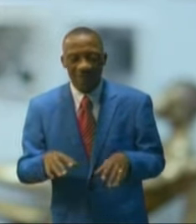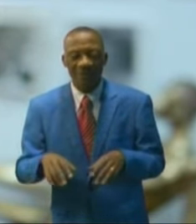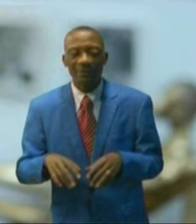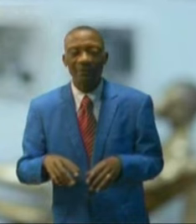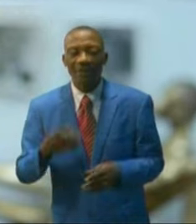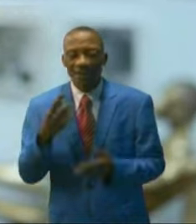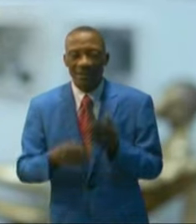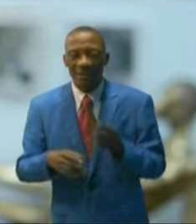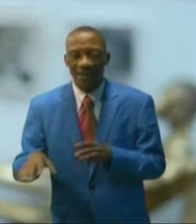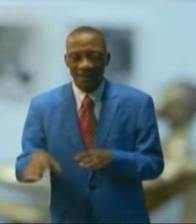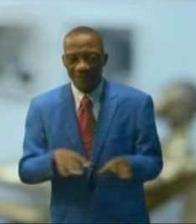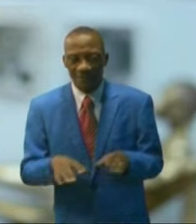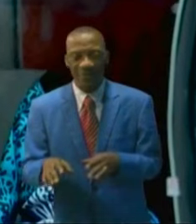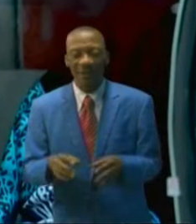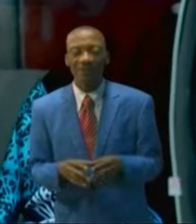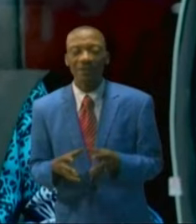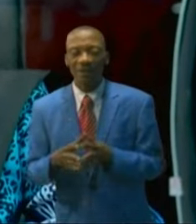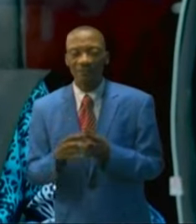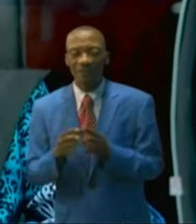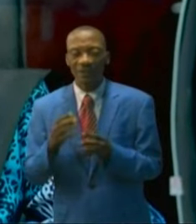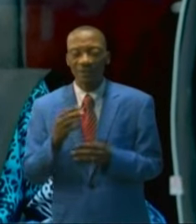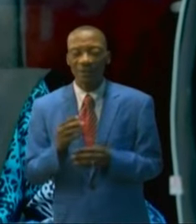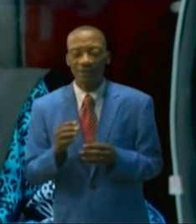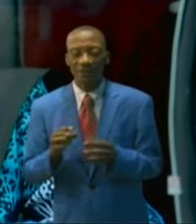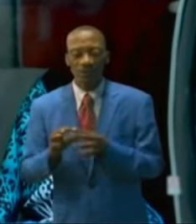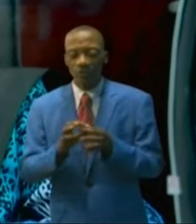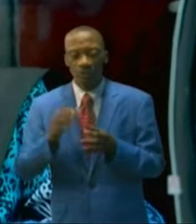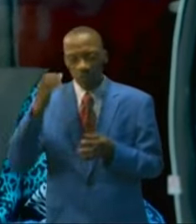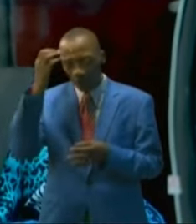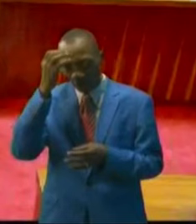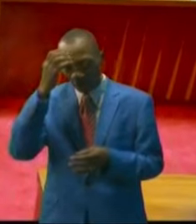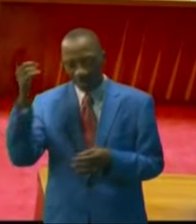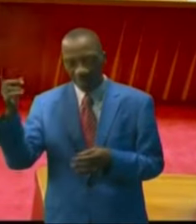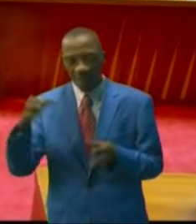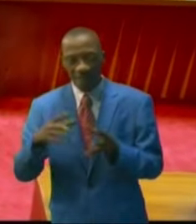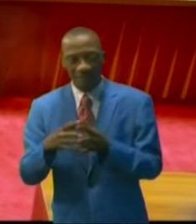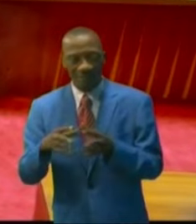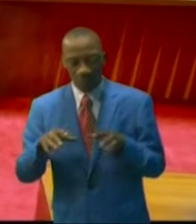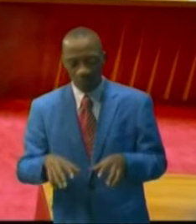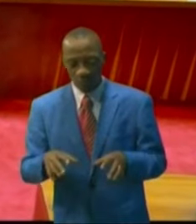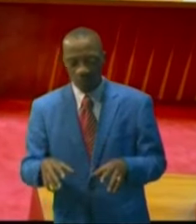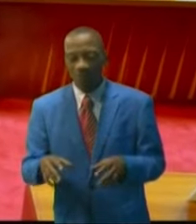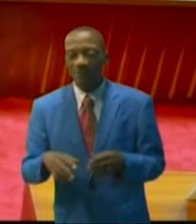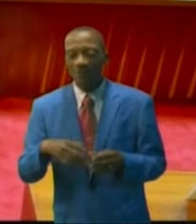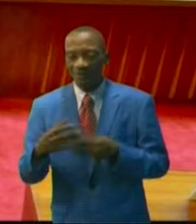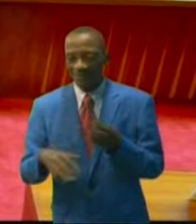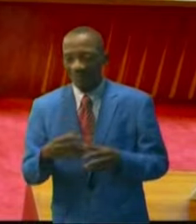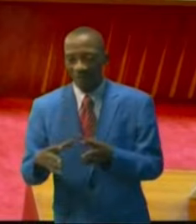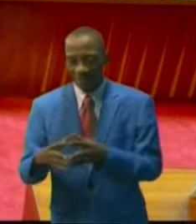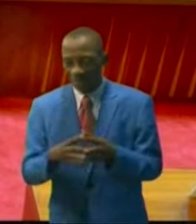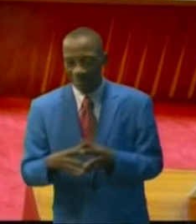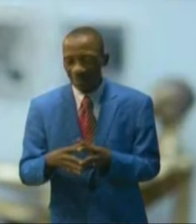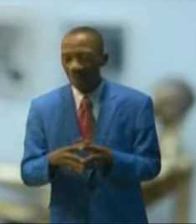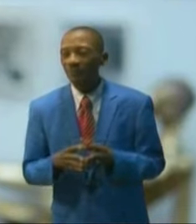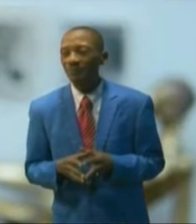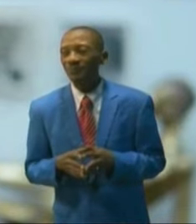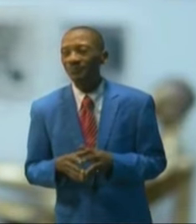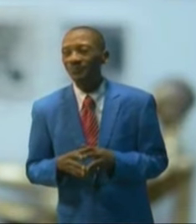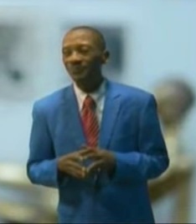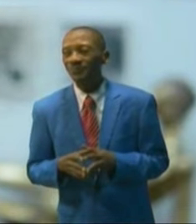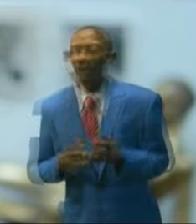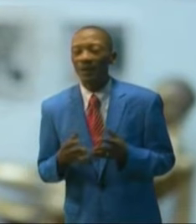avec l'Union européenne, sécuriser 215 000 doses. On a eu beaucoup de cas à l'Équateur,